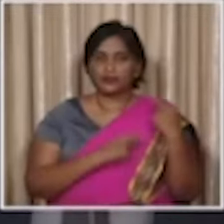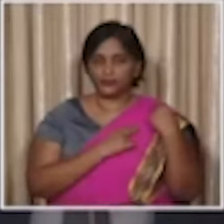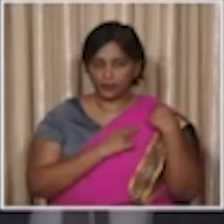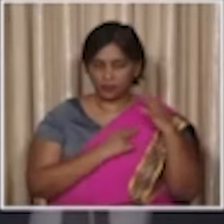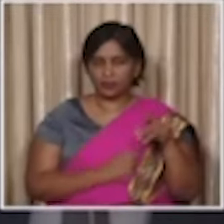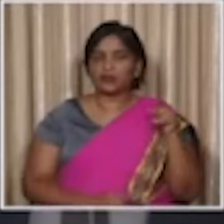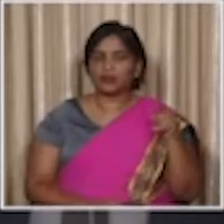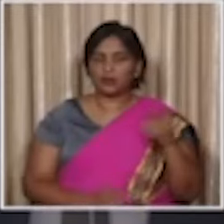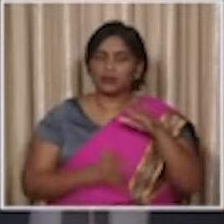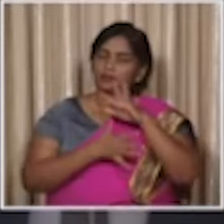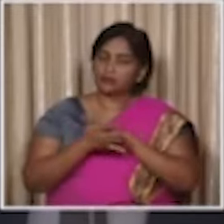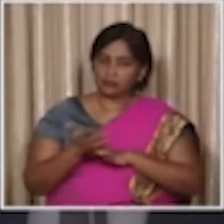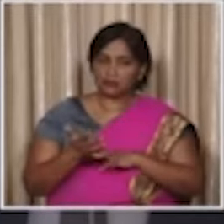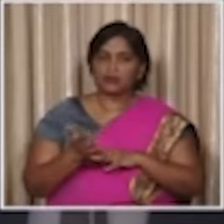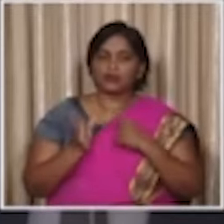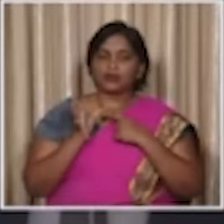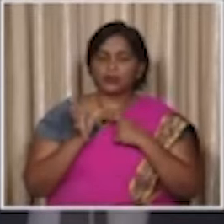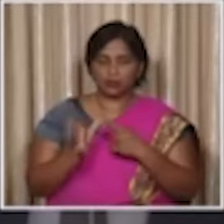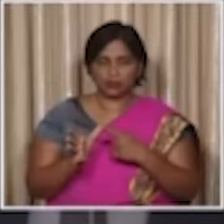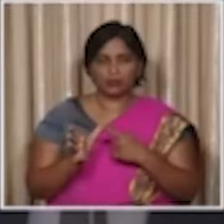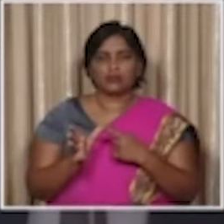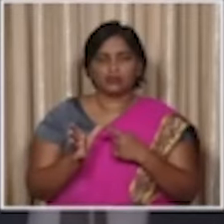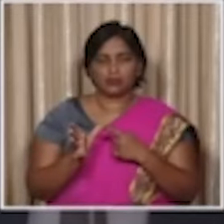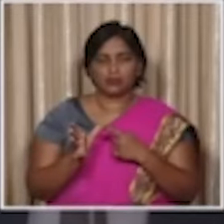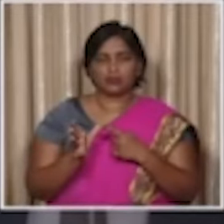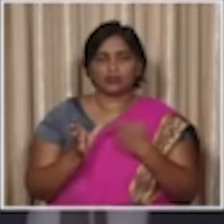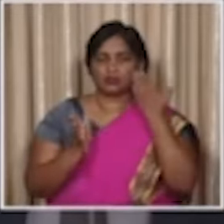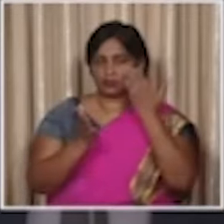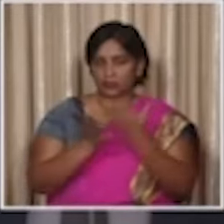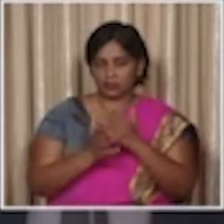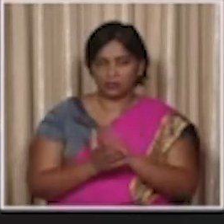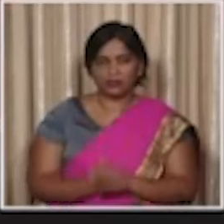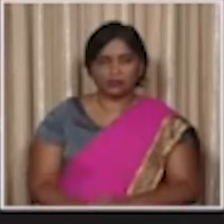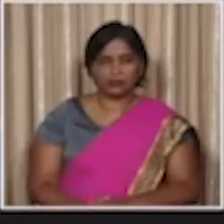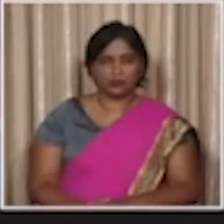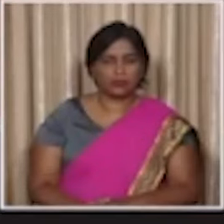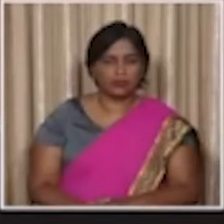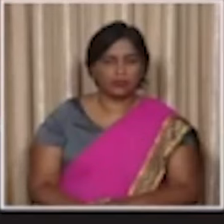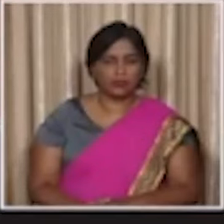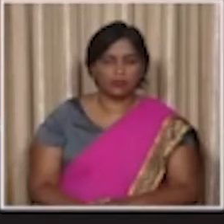ඉන්නවා විස්තරාත්මක පිළිතුරක් ඉදිරිපත් කරනවා ඇති